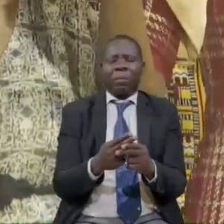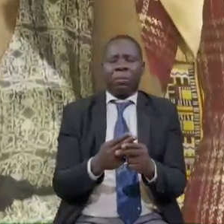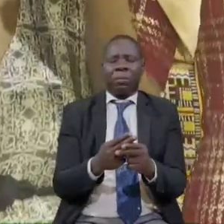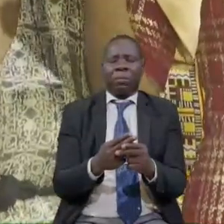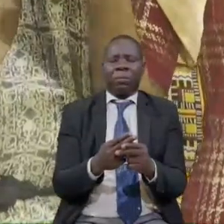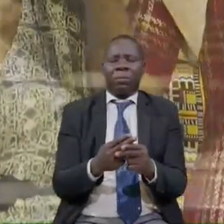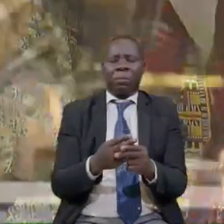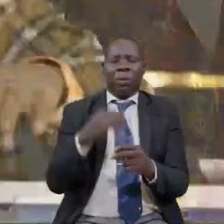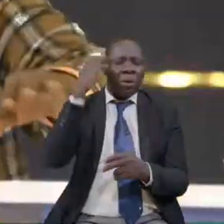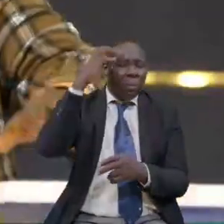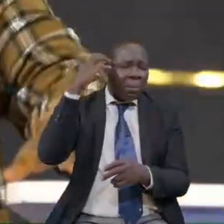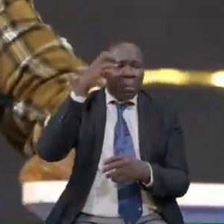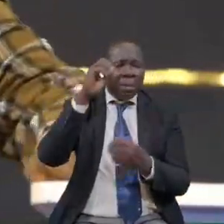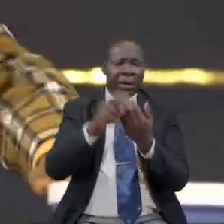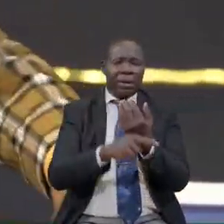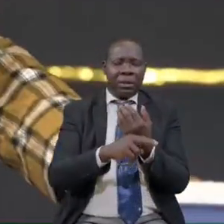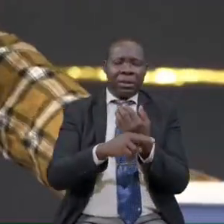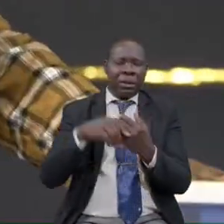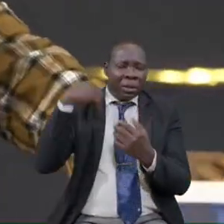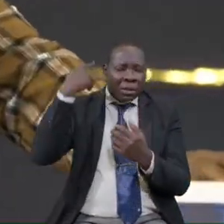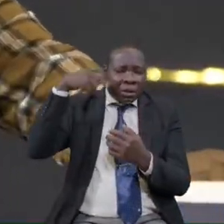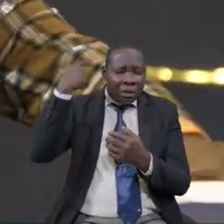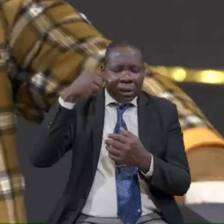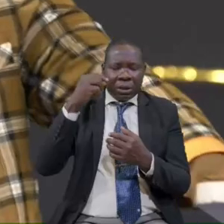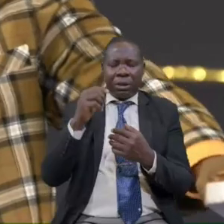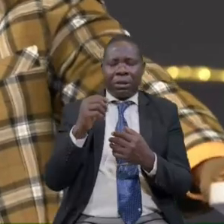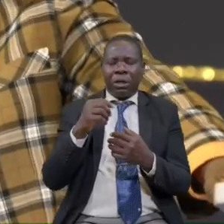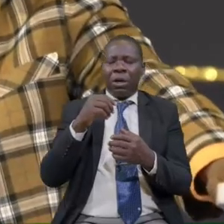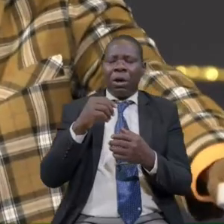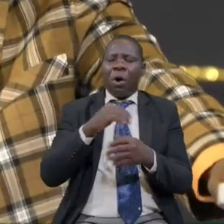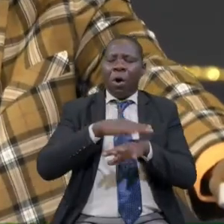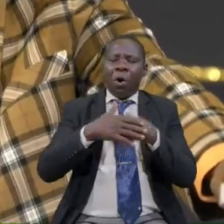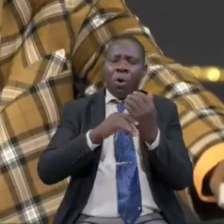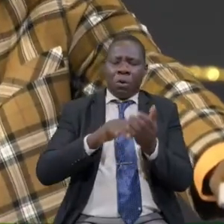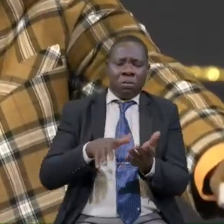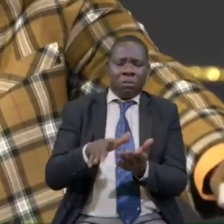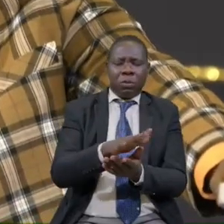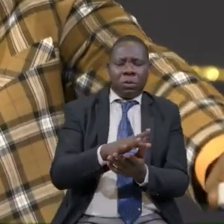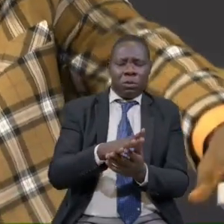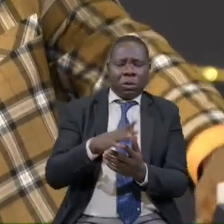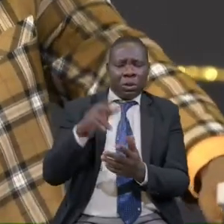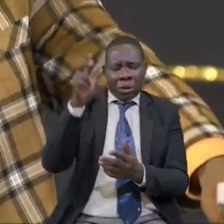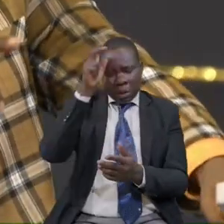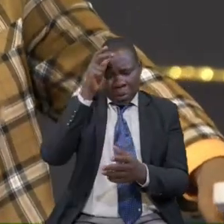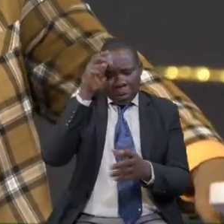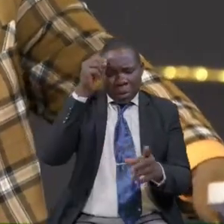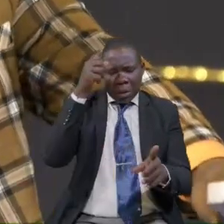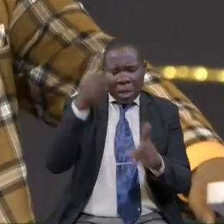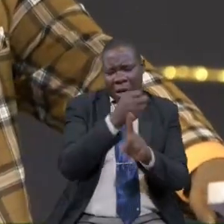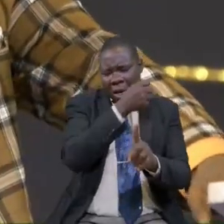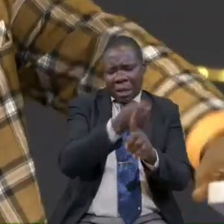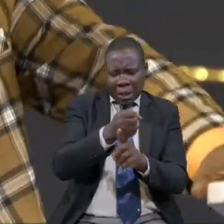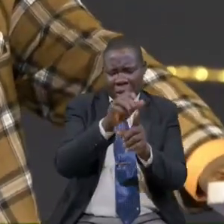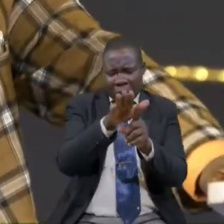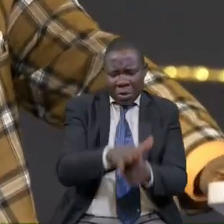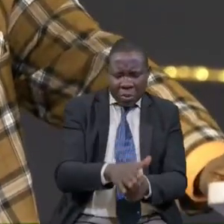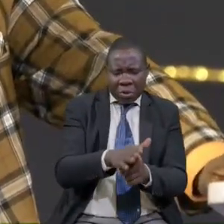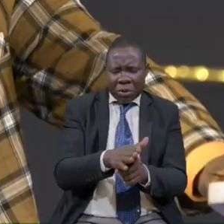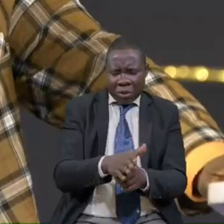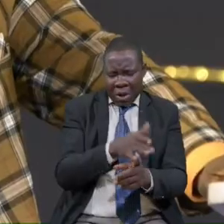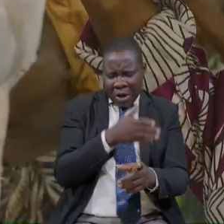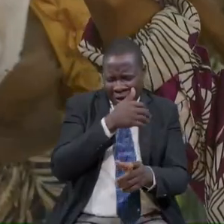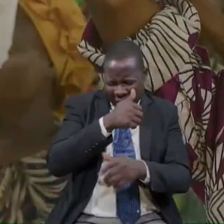La folie, les problèmes mentaux, ces attaques démoniaques, l'oppression, l'affliction,